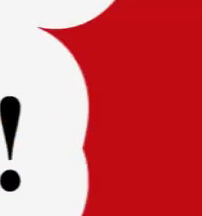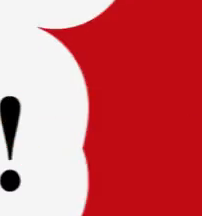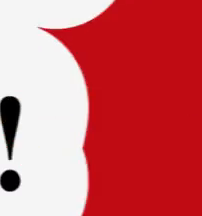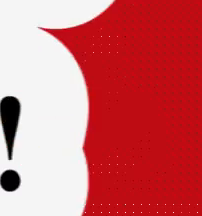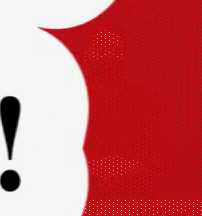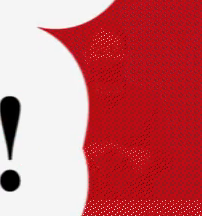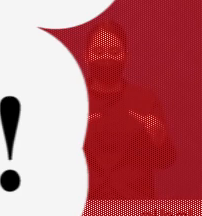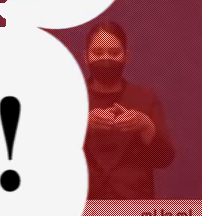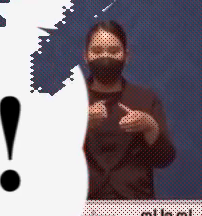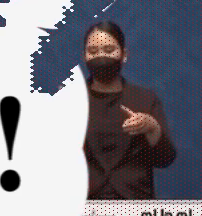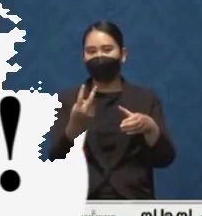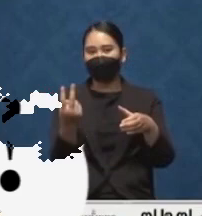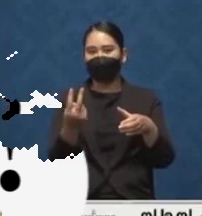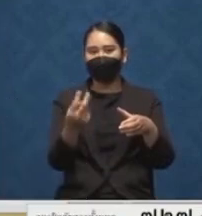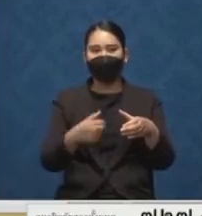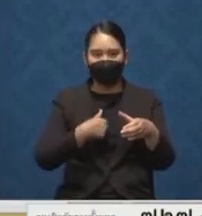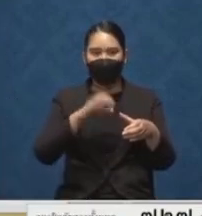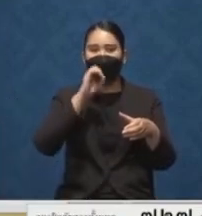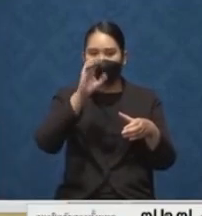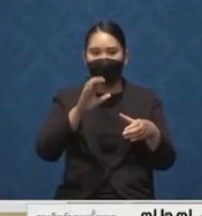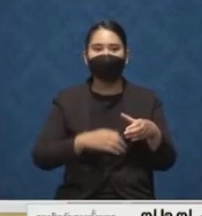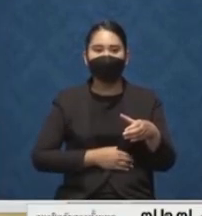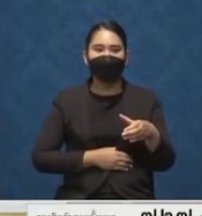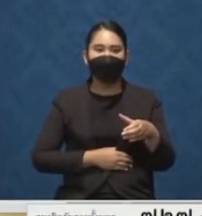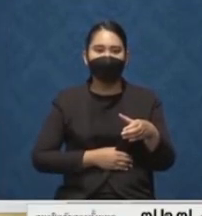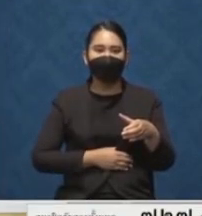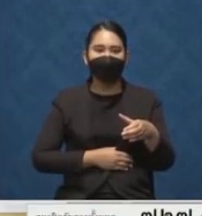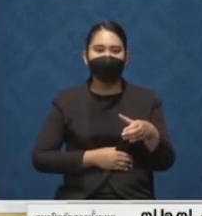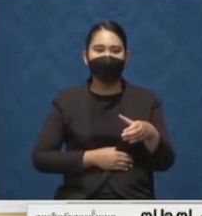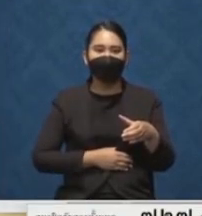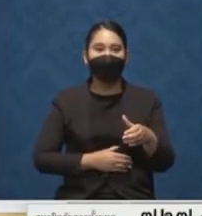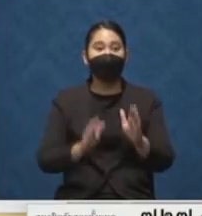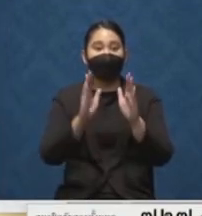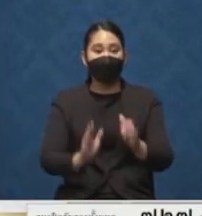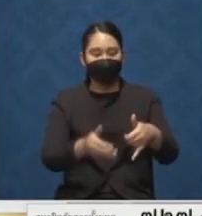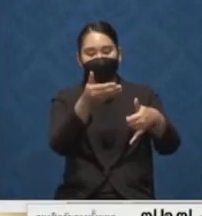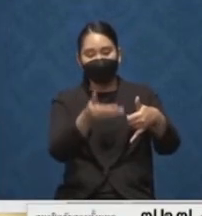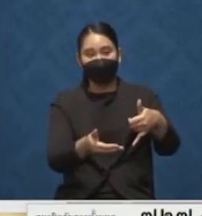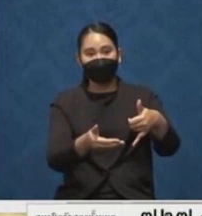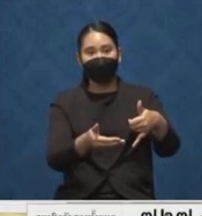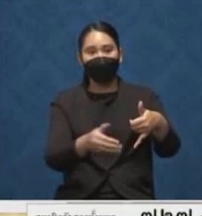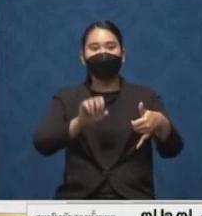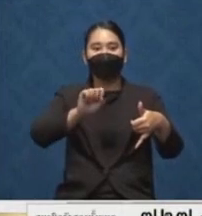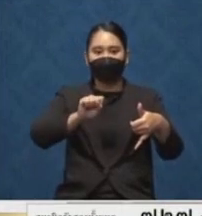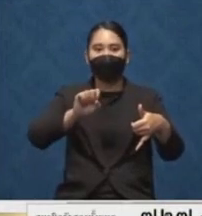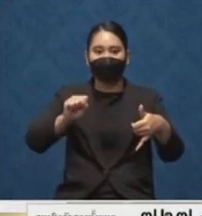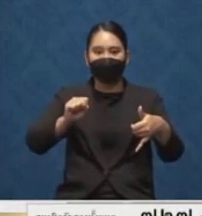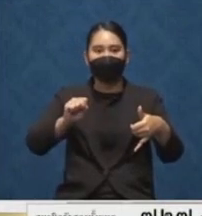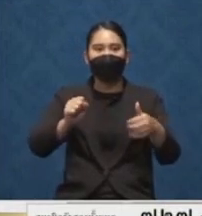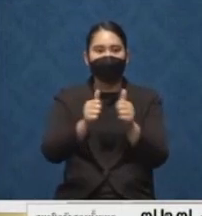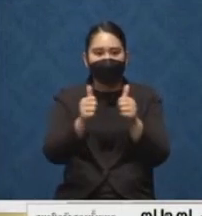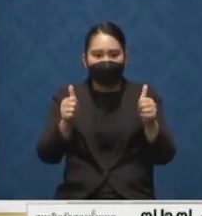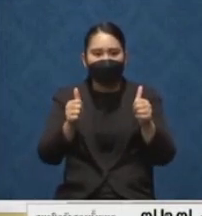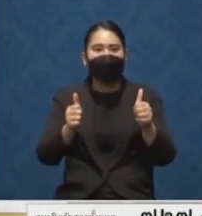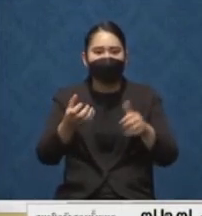ทั้งสองพรรคนี้ผมเรียนเลยครับมีคนที่มีคุณสมบัติเป็นสมาชิกสภาผู้แทนราษฎรที่ดีจำนวนม